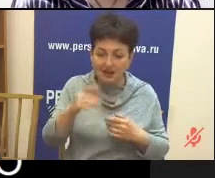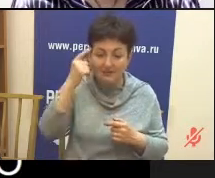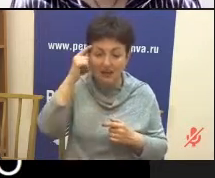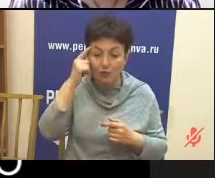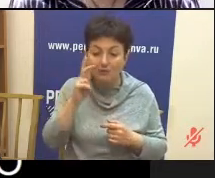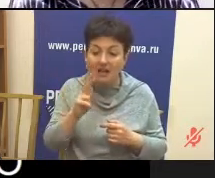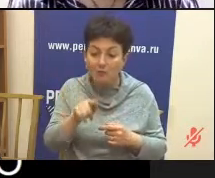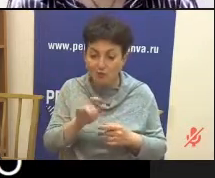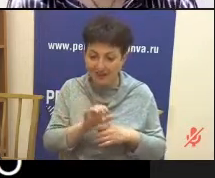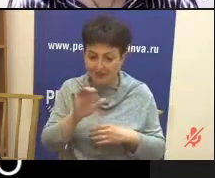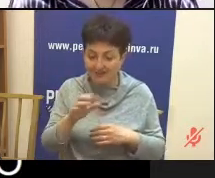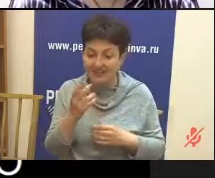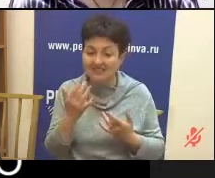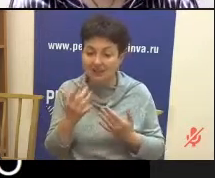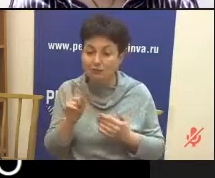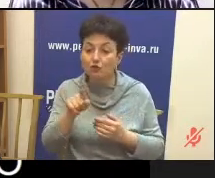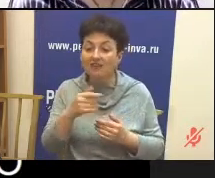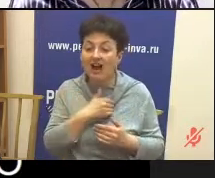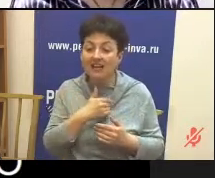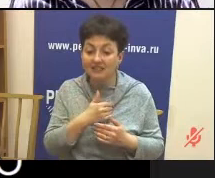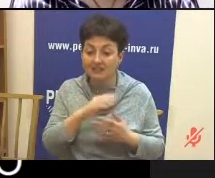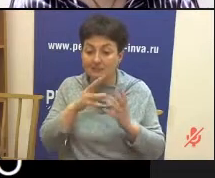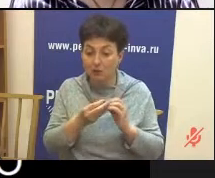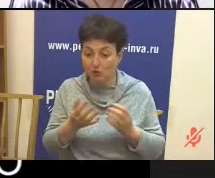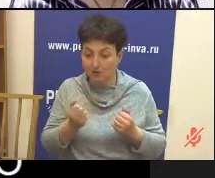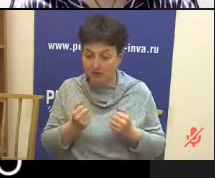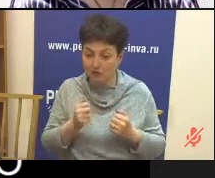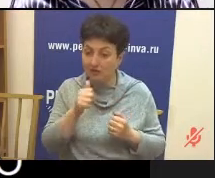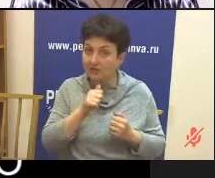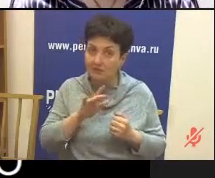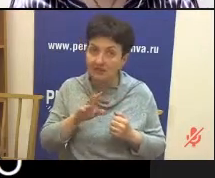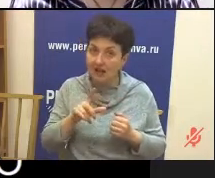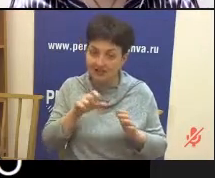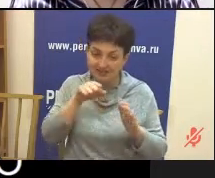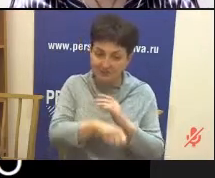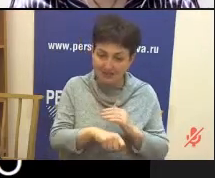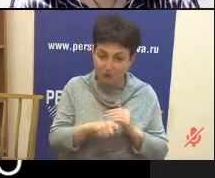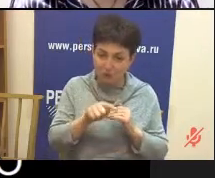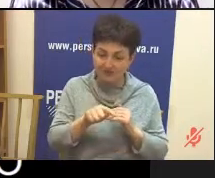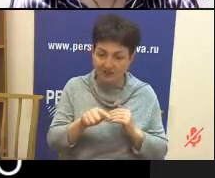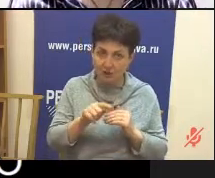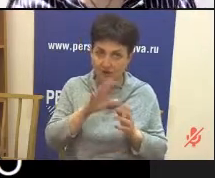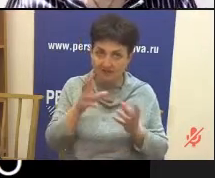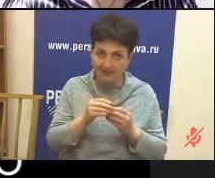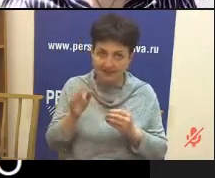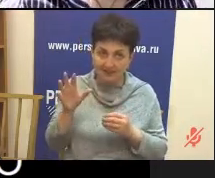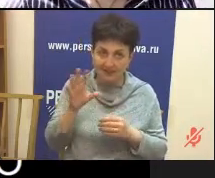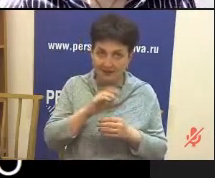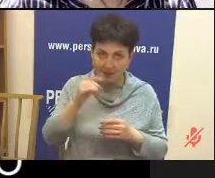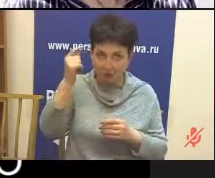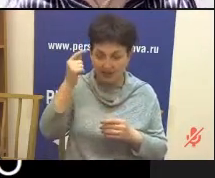нажимаете «Отправить» рассылку, и еще раз думать, кому вы ее отправляете и зачем, что вы хотите по итогам получить. Не пытайтесь в